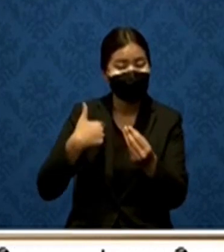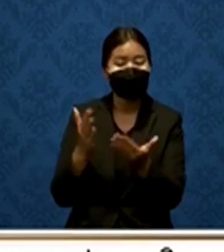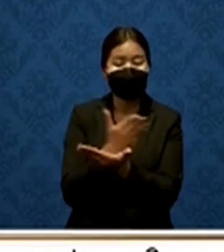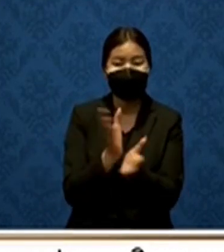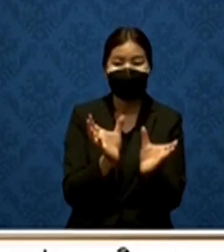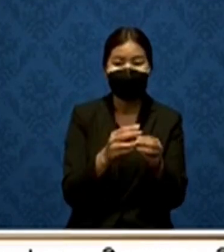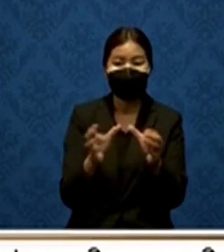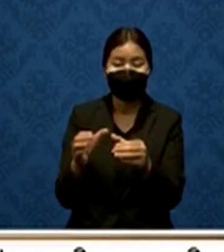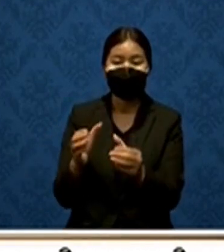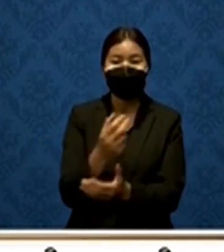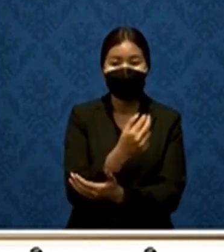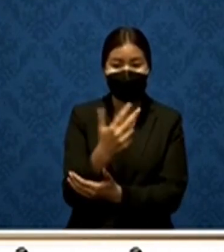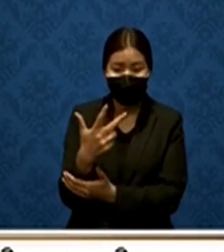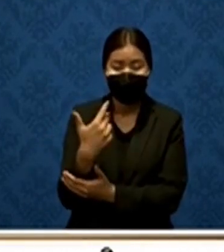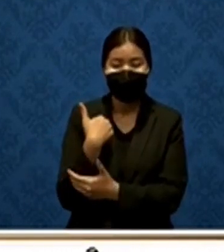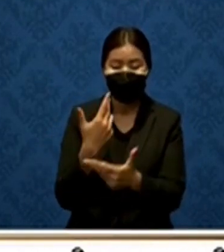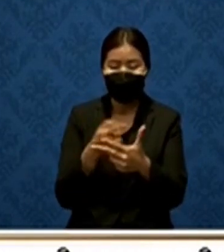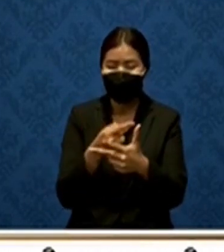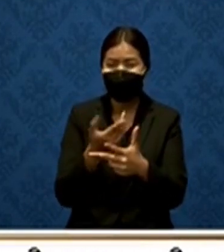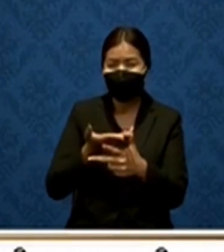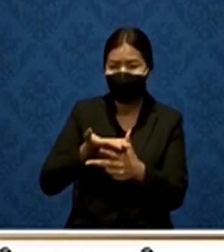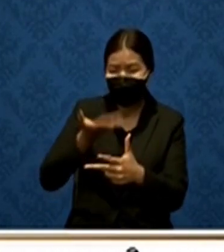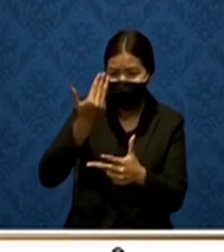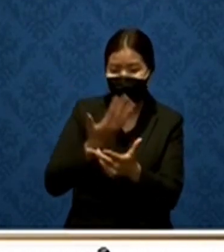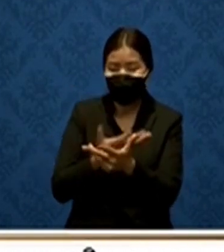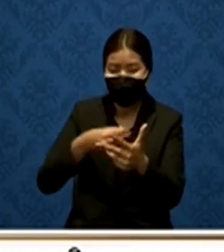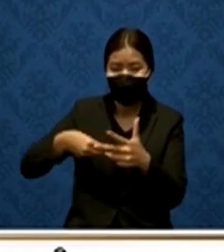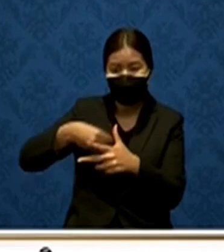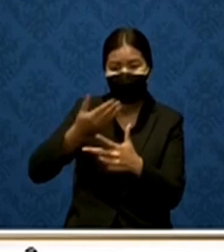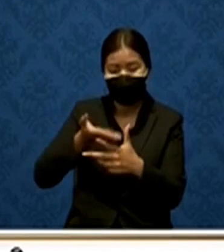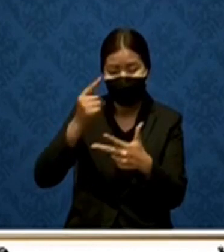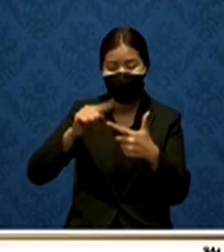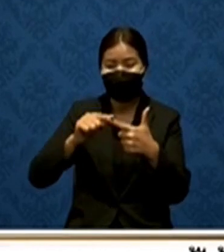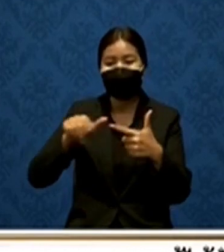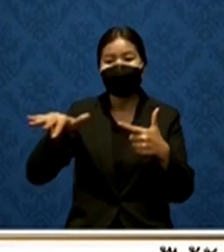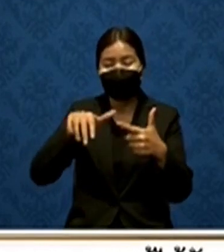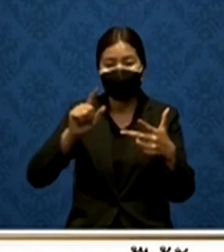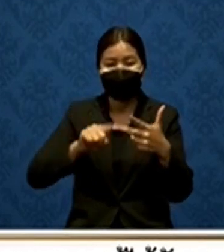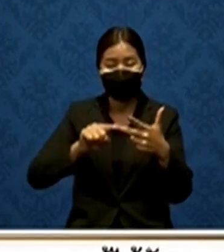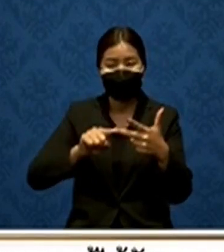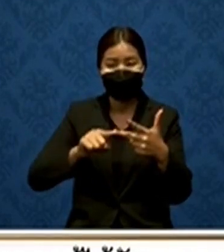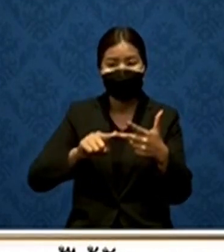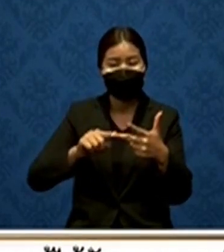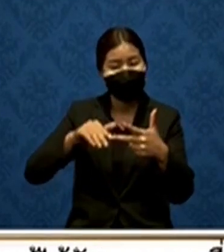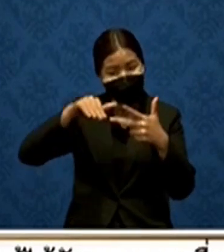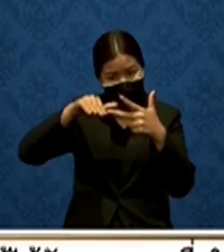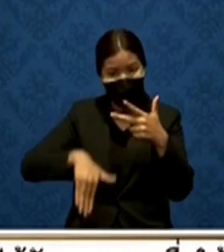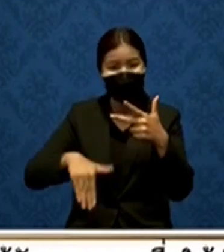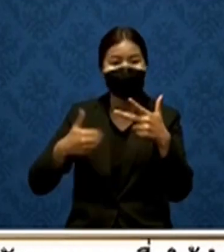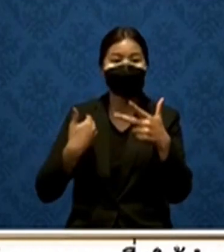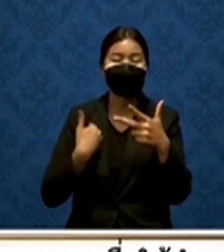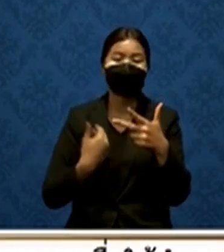ั นั่นคอกลมที่ราคาสูงขึ้น 2 กล่มราคาสง bulletแล้วก็3 กลุ่มที่ราคาลดหง